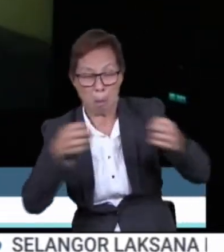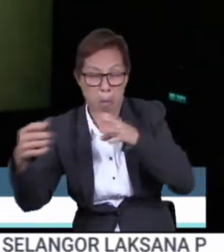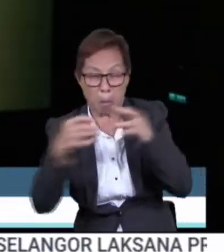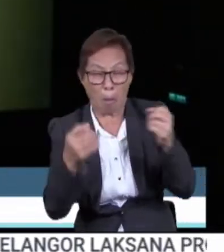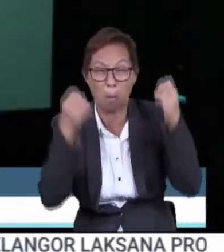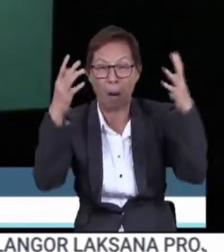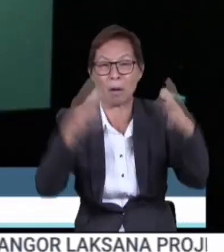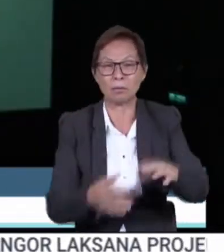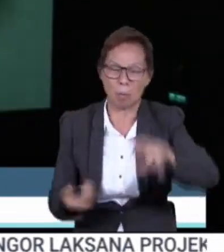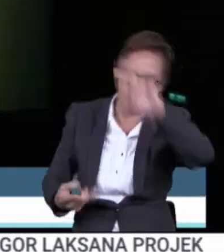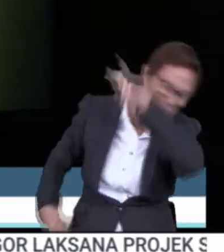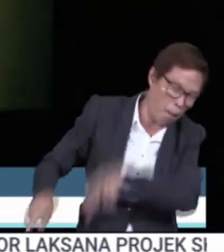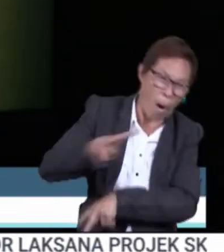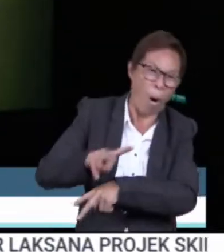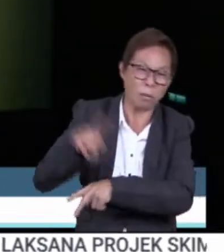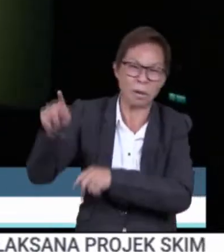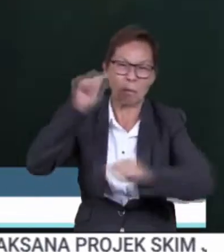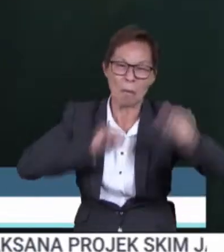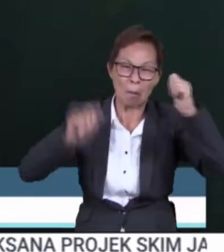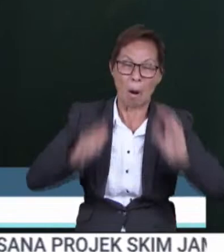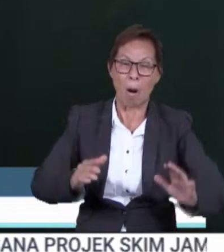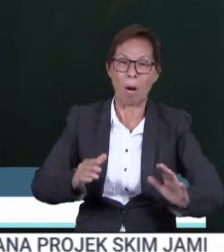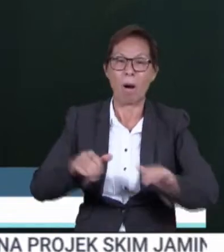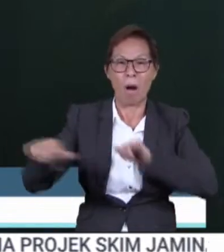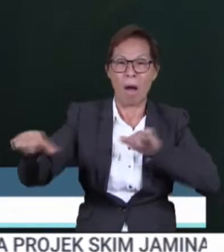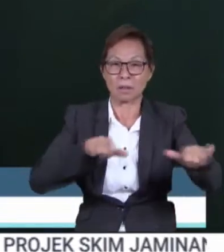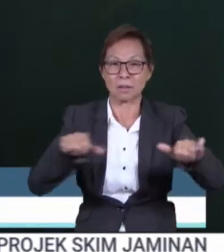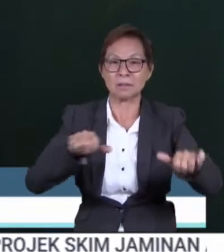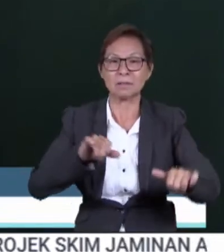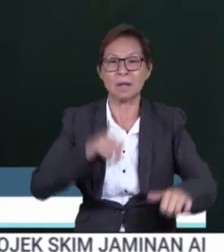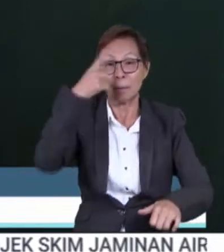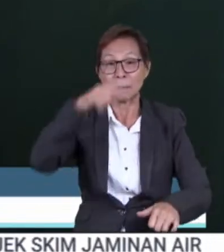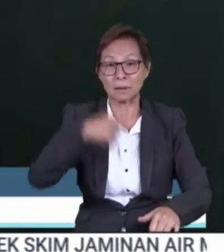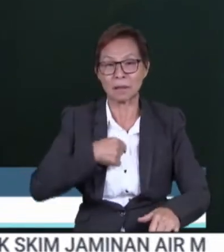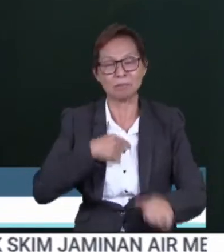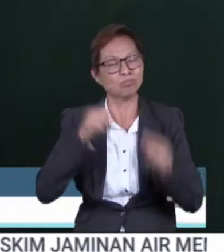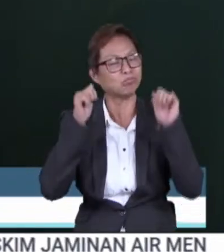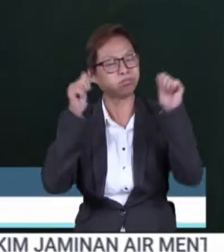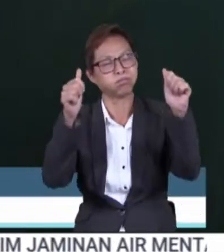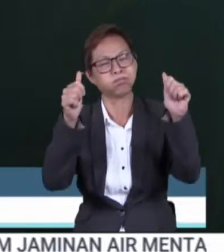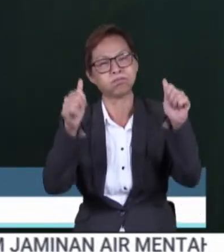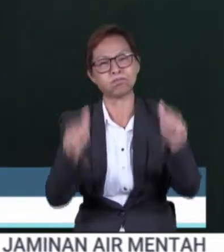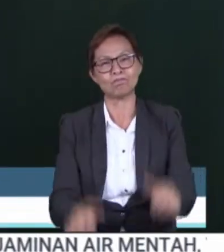dapat sparring yang memang seorang pelakon aksi yang pada saya sangat bagus,